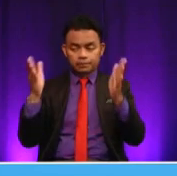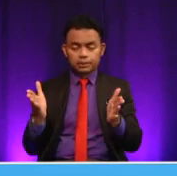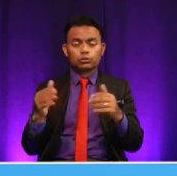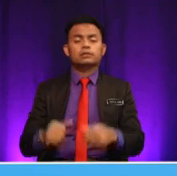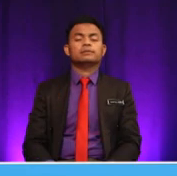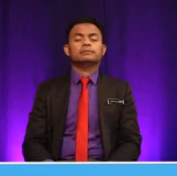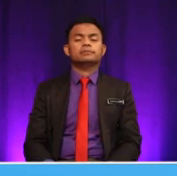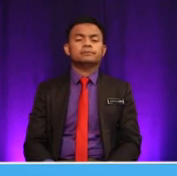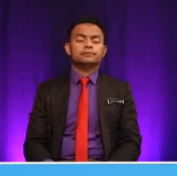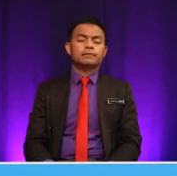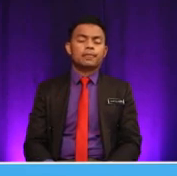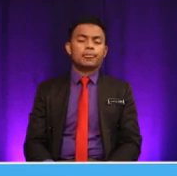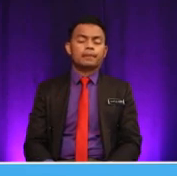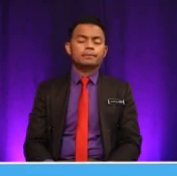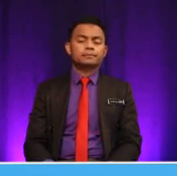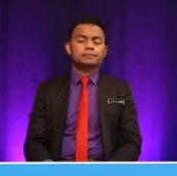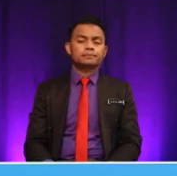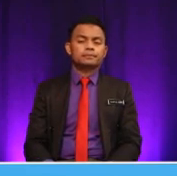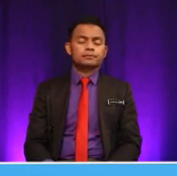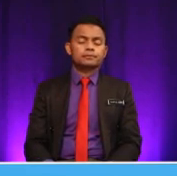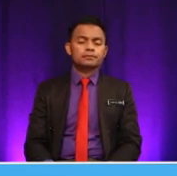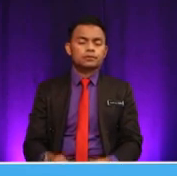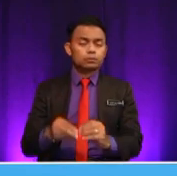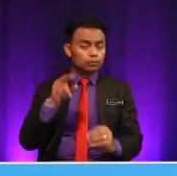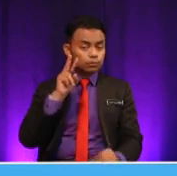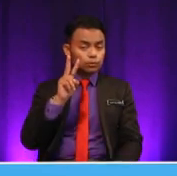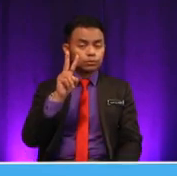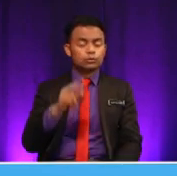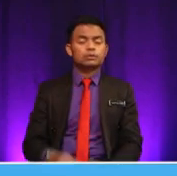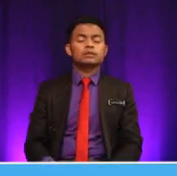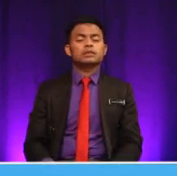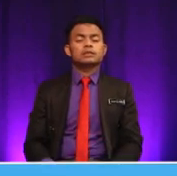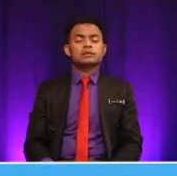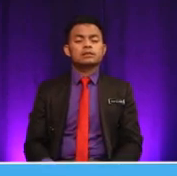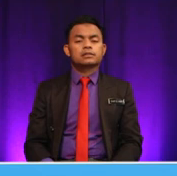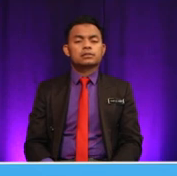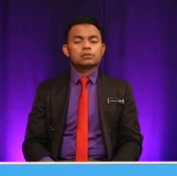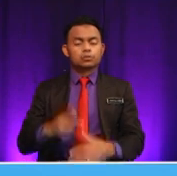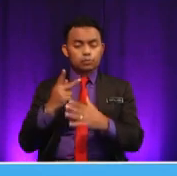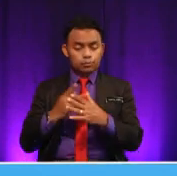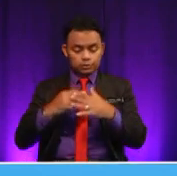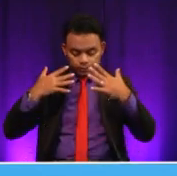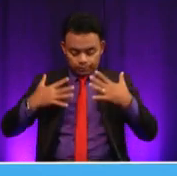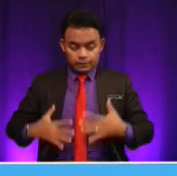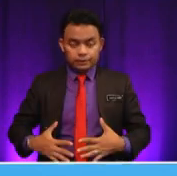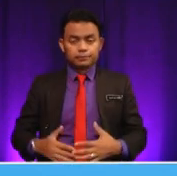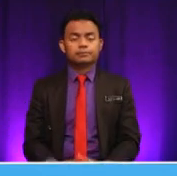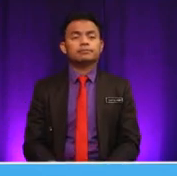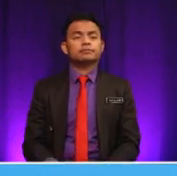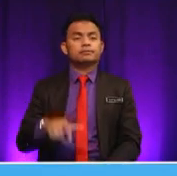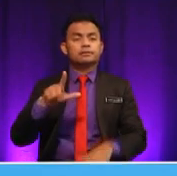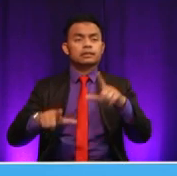kedua dalam kesehatan yaitu komposisi badan Oke ini adalah plastida dia